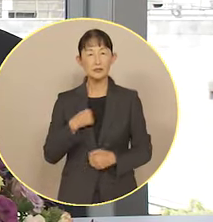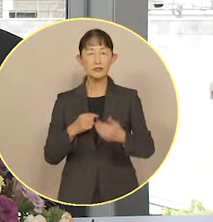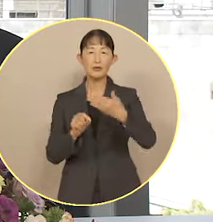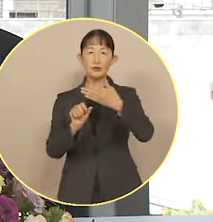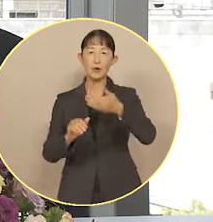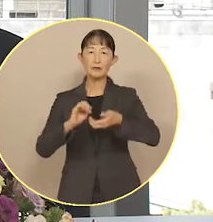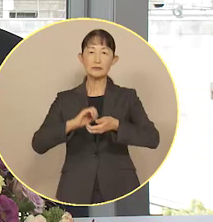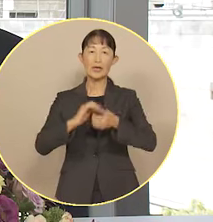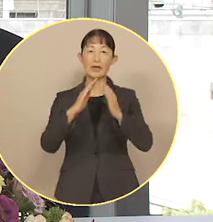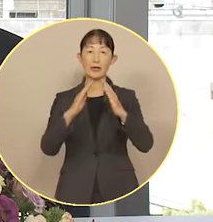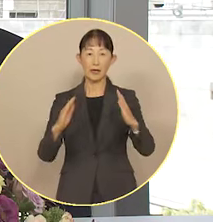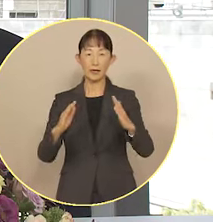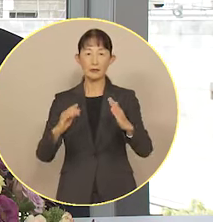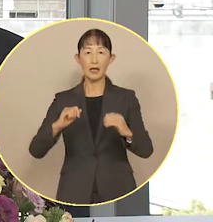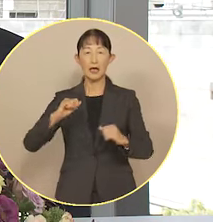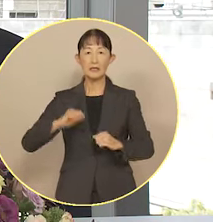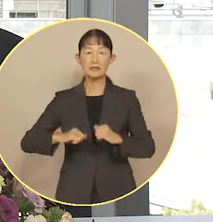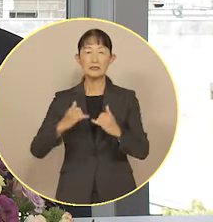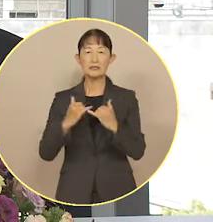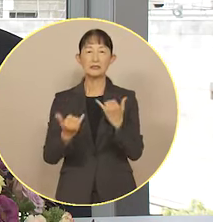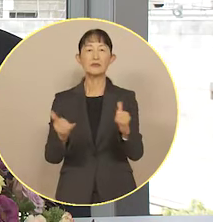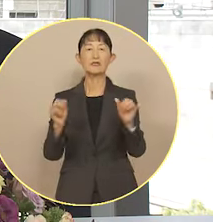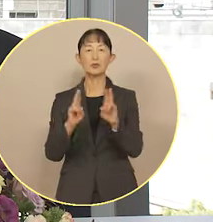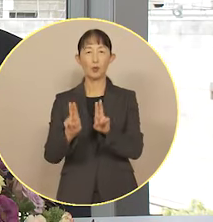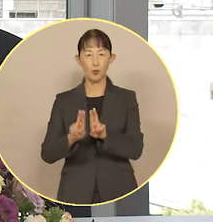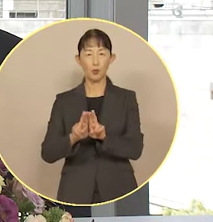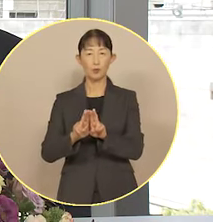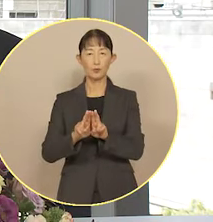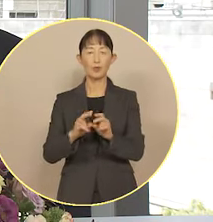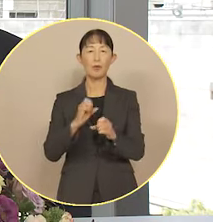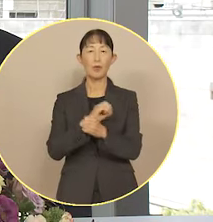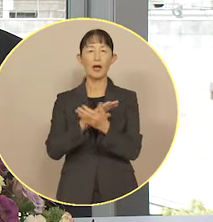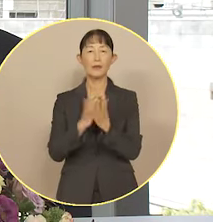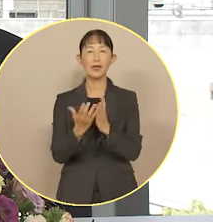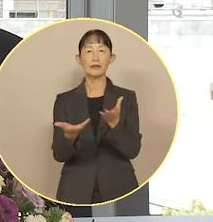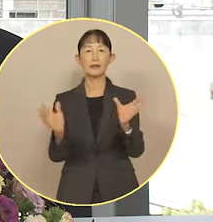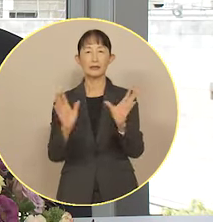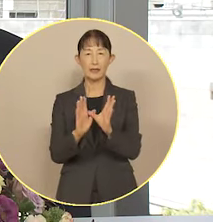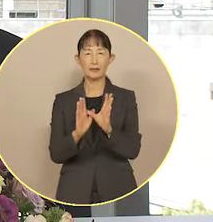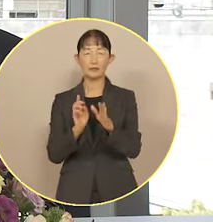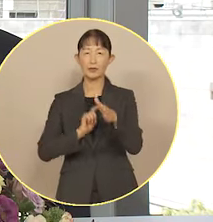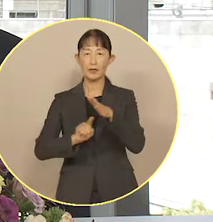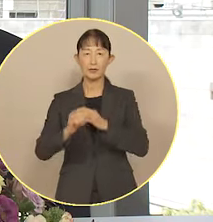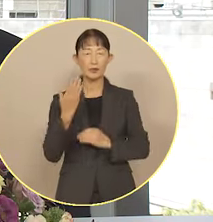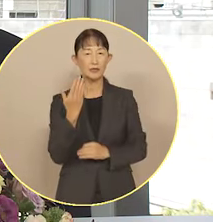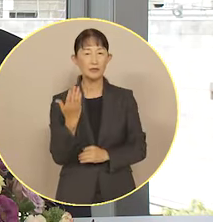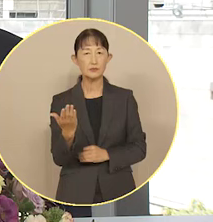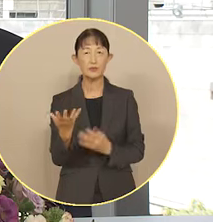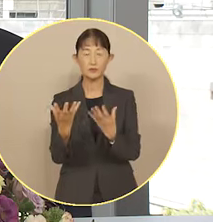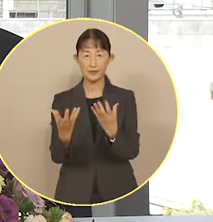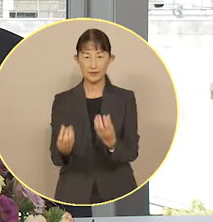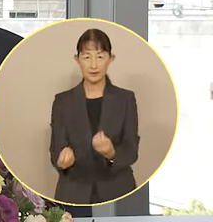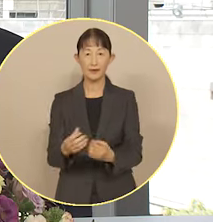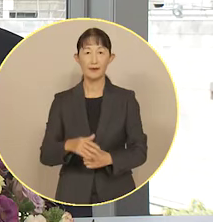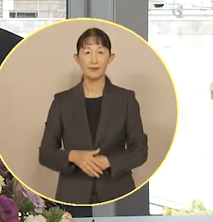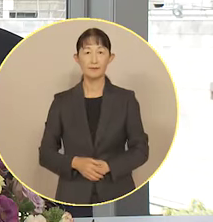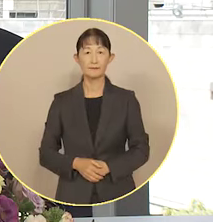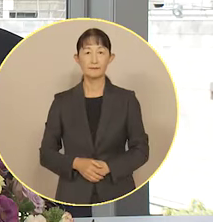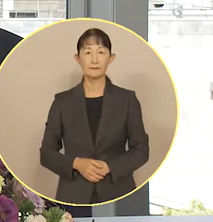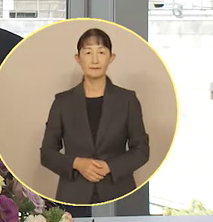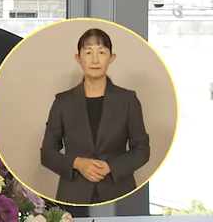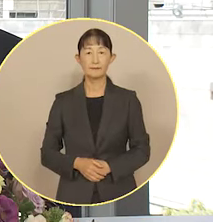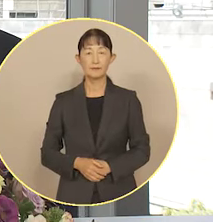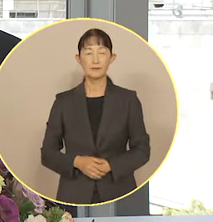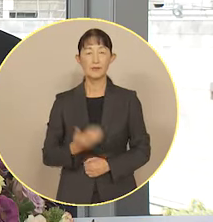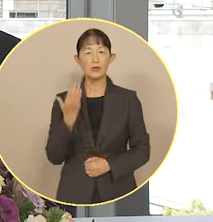会でえ自由民主党岡山県議団34名を代表しましてえ質問させていただきましたえどの